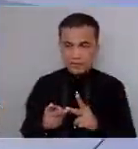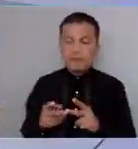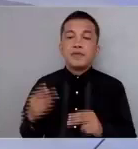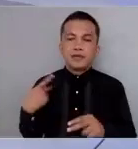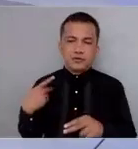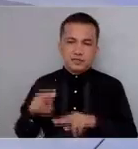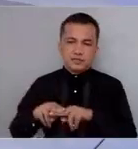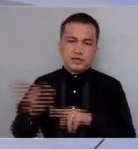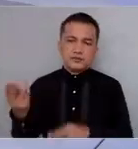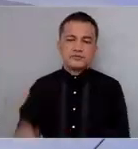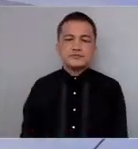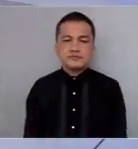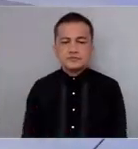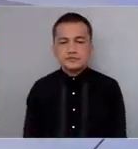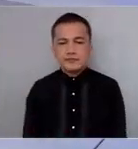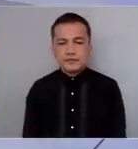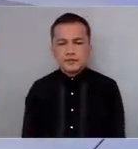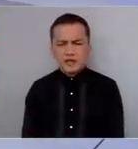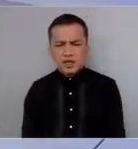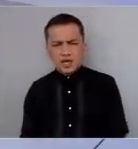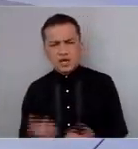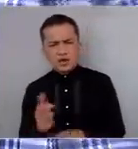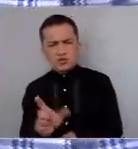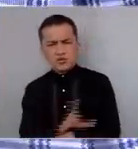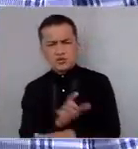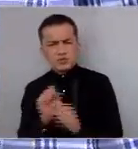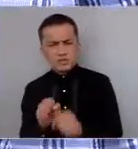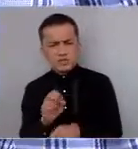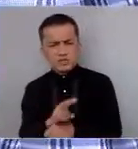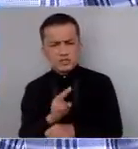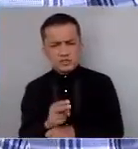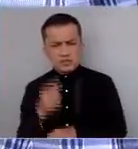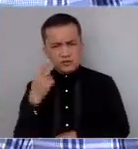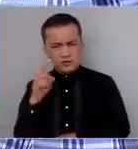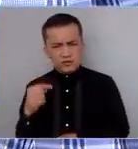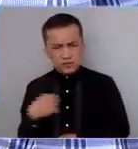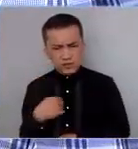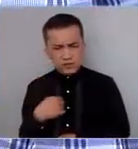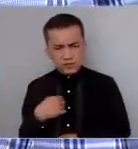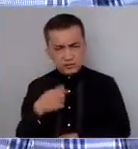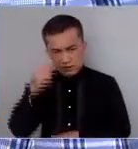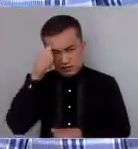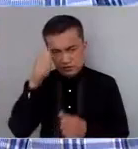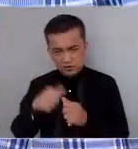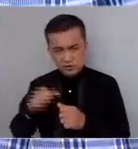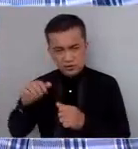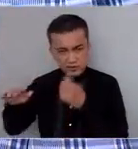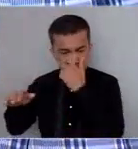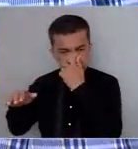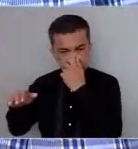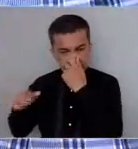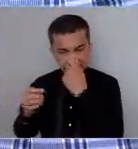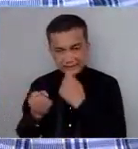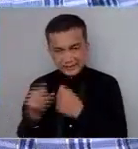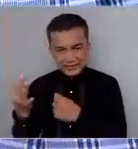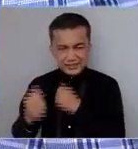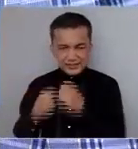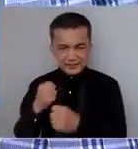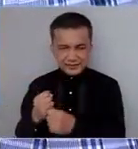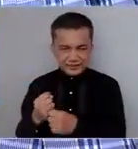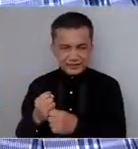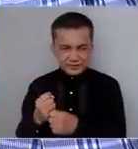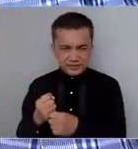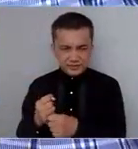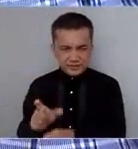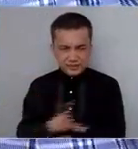gaano katagal pwedeng gamitin yan? Kasi para sa akin, naalala ko nung bata ako, gusto ko yung ilang taon kong magagamit sana eh.